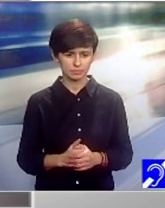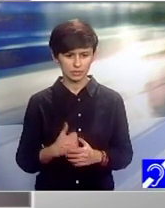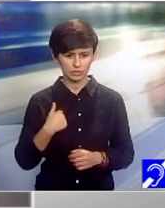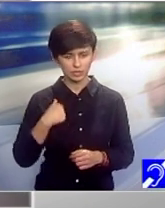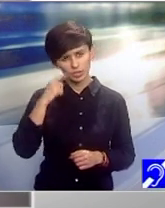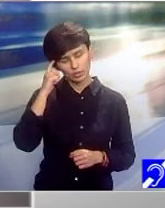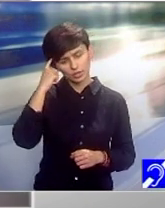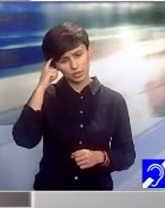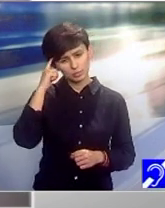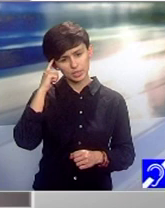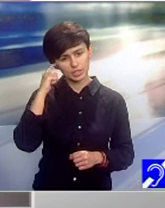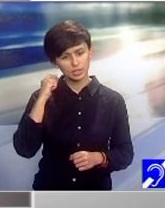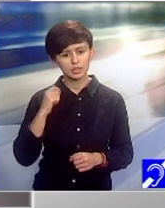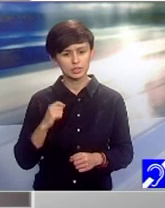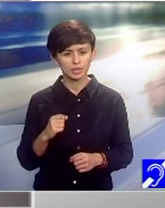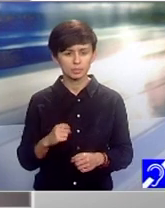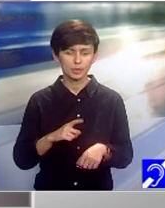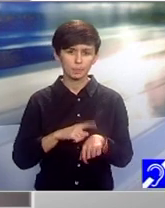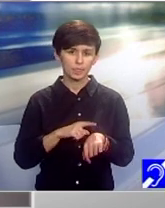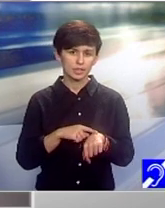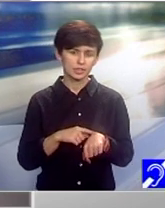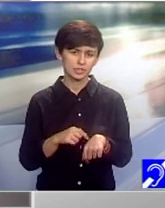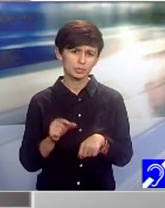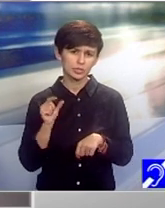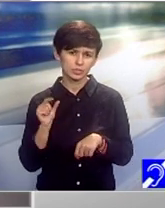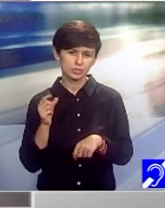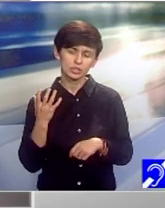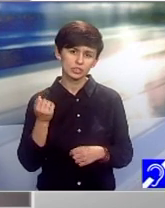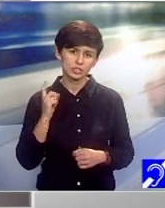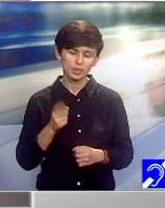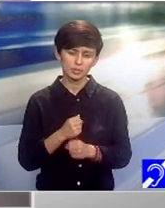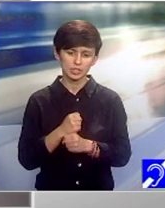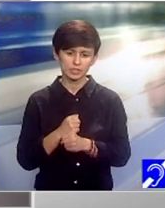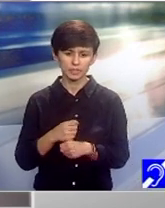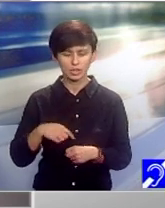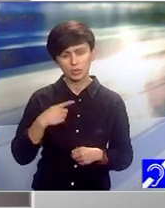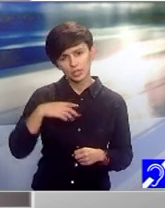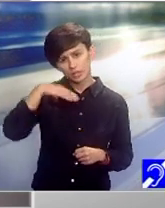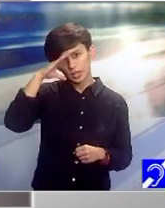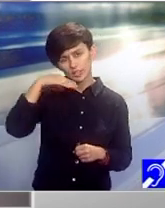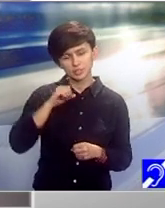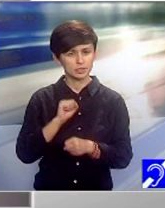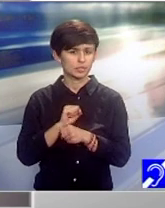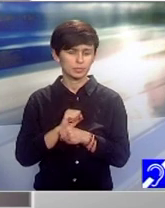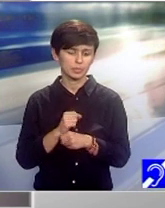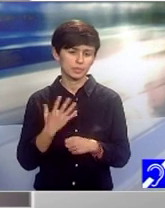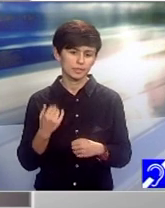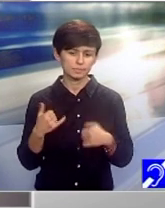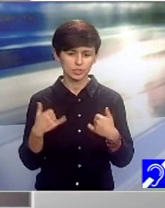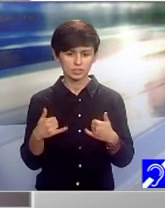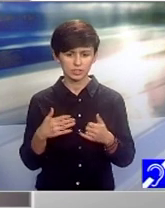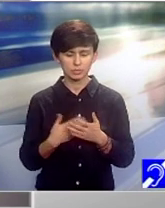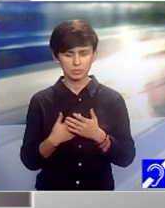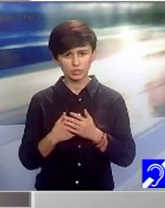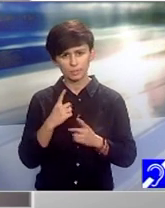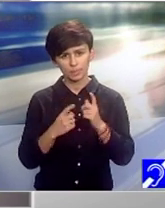gândeam pe plan, pe termen scurt, ce trebuie să fac următoarea săptămână, următoarea zi, ce se întâmplă. Pentru că dacă făceam planuri